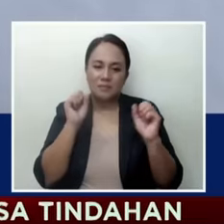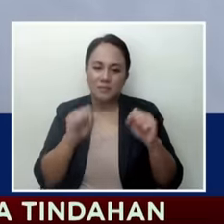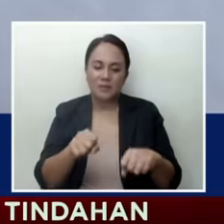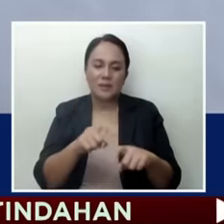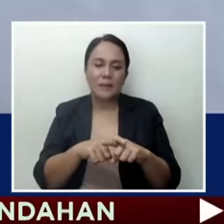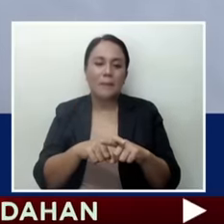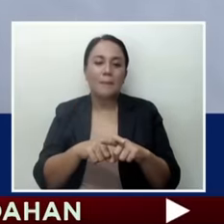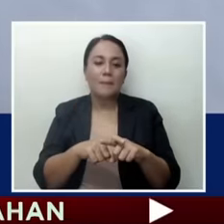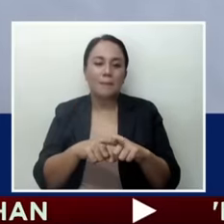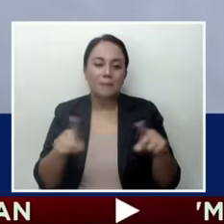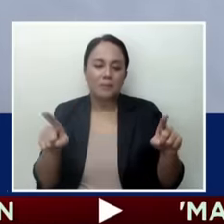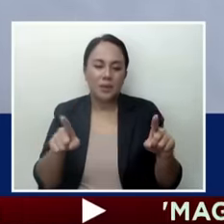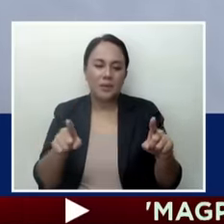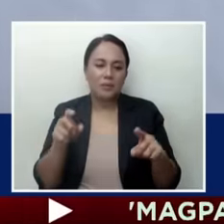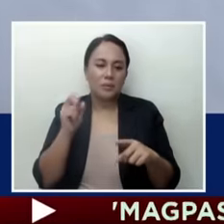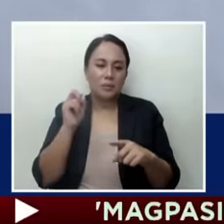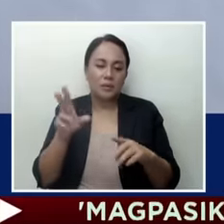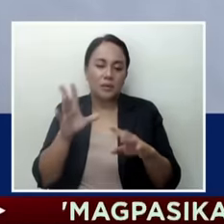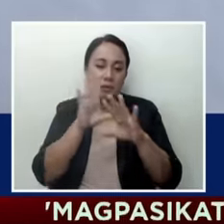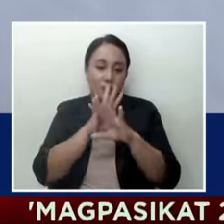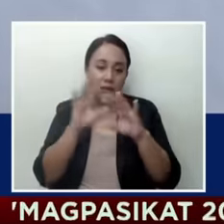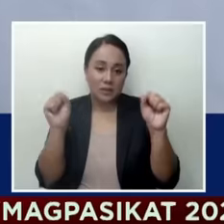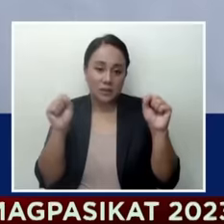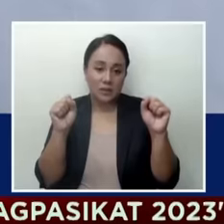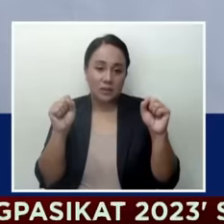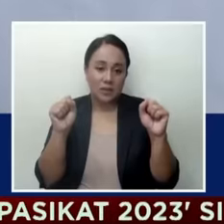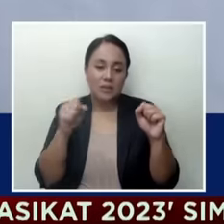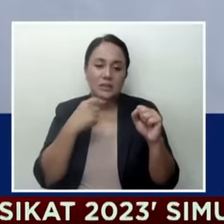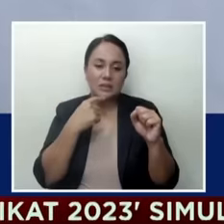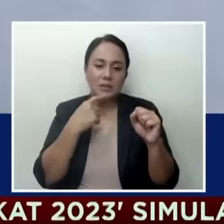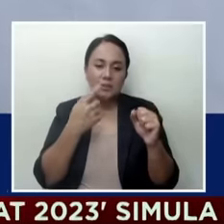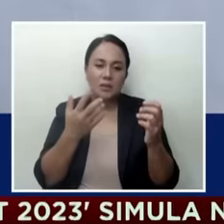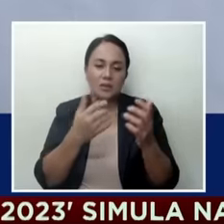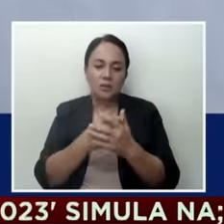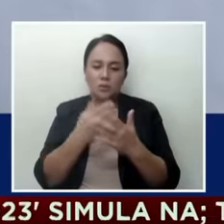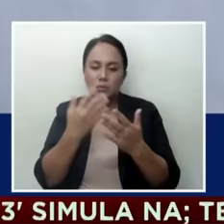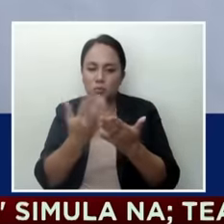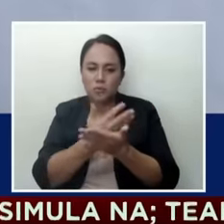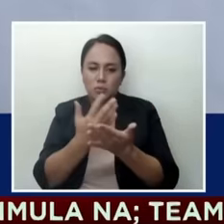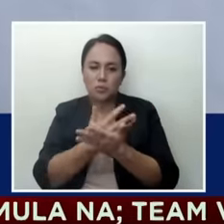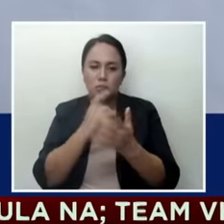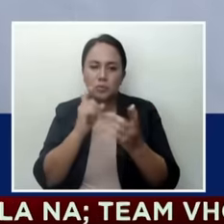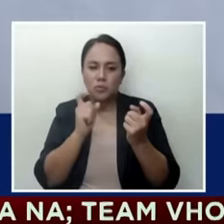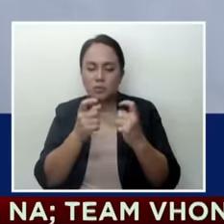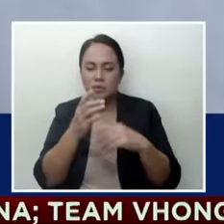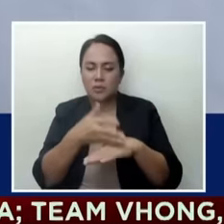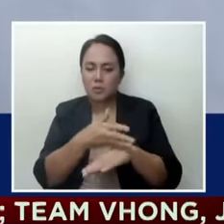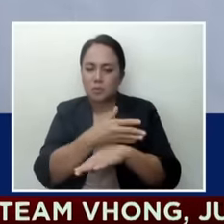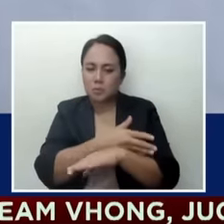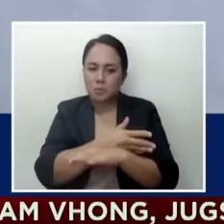yung directive ni Presidente to modernize, irrigate, use the right seeds and